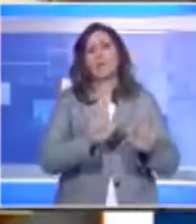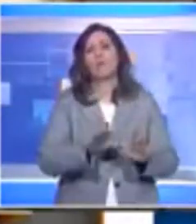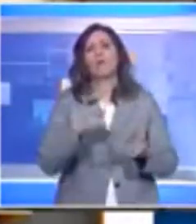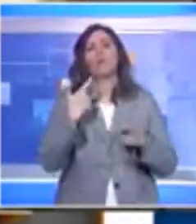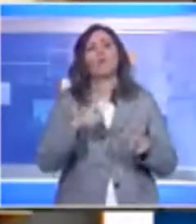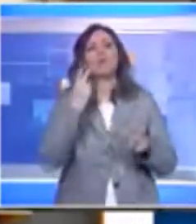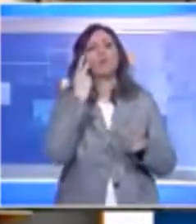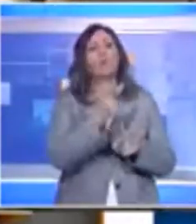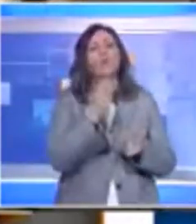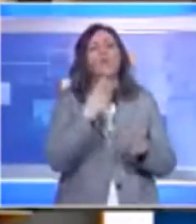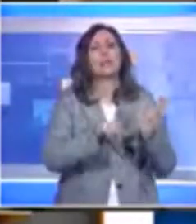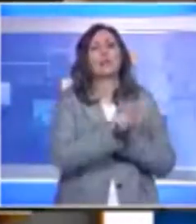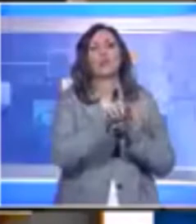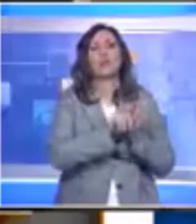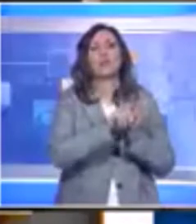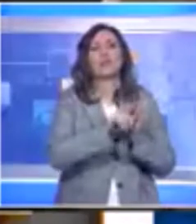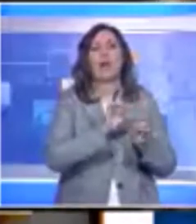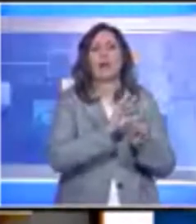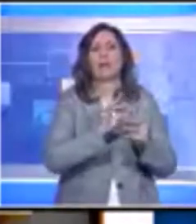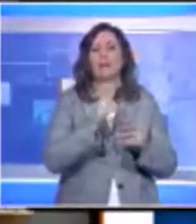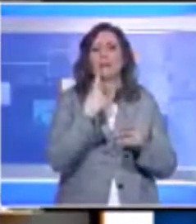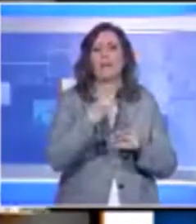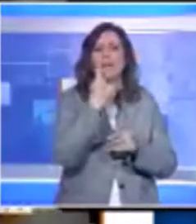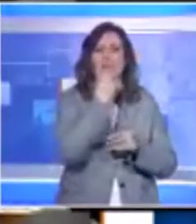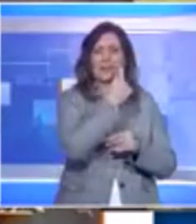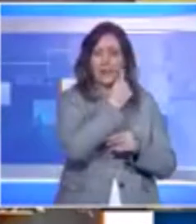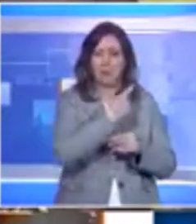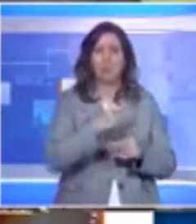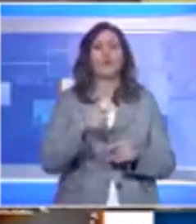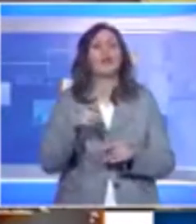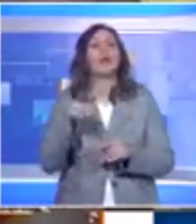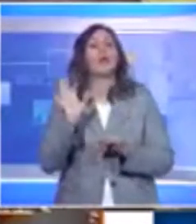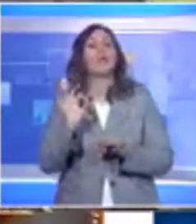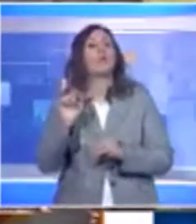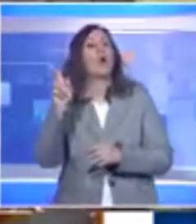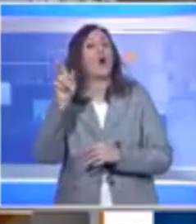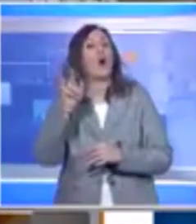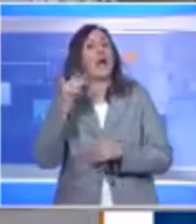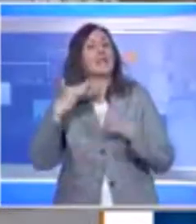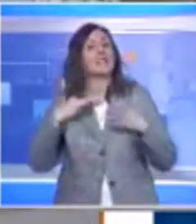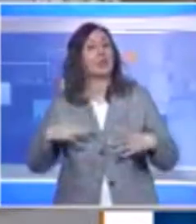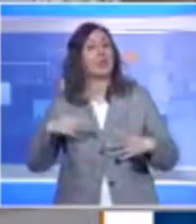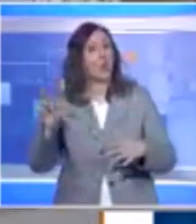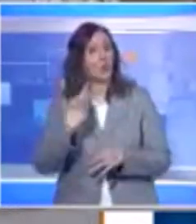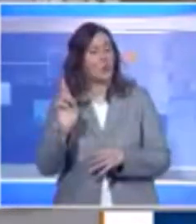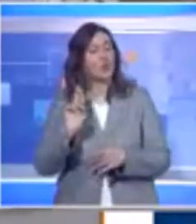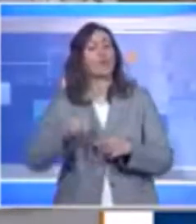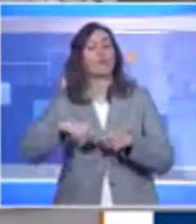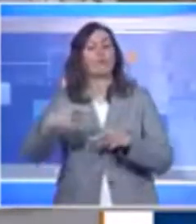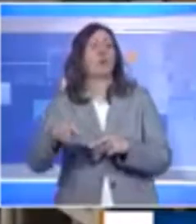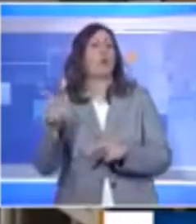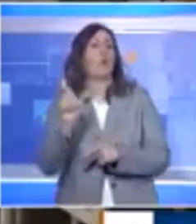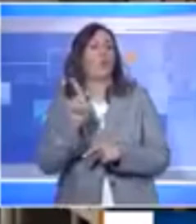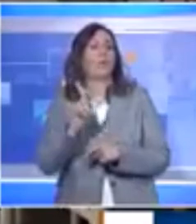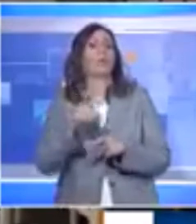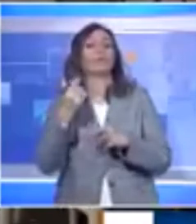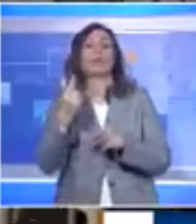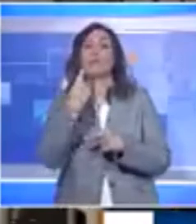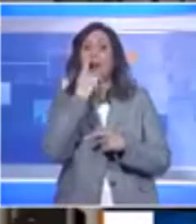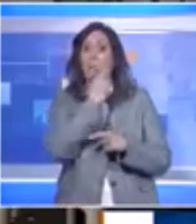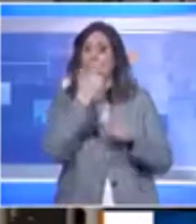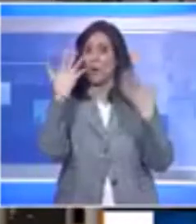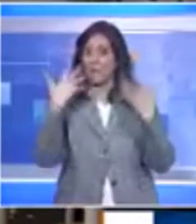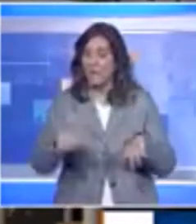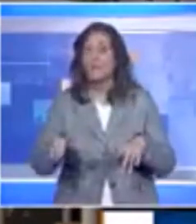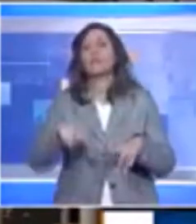già in presenza da ieri l'istituto professionale ruggiero tutti gli studenti saranno comunque in classe lunedì a test ultimati secondo i